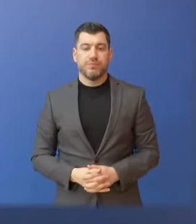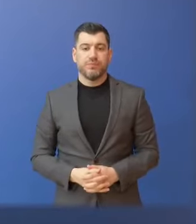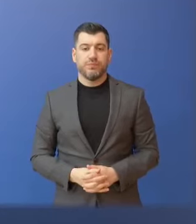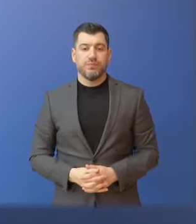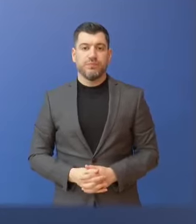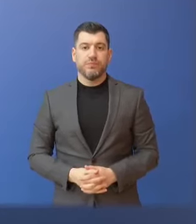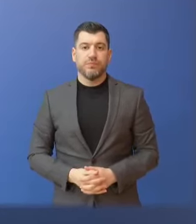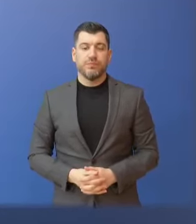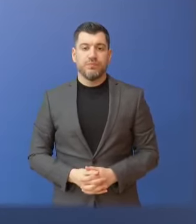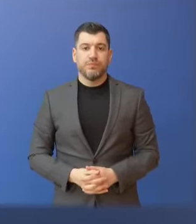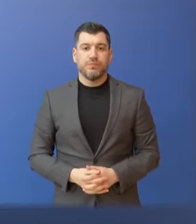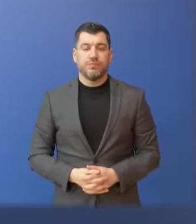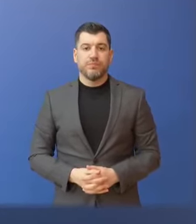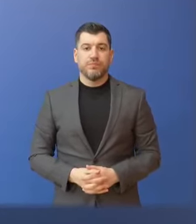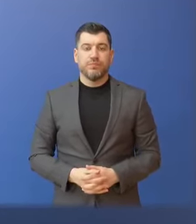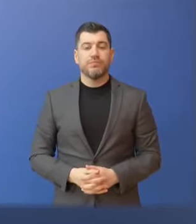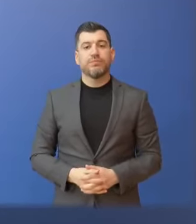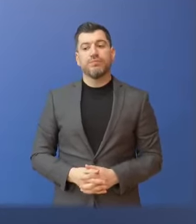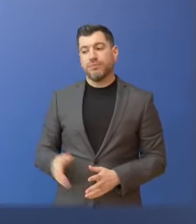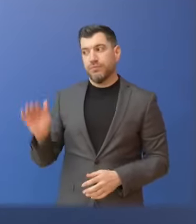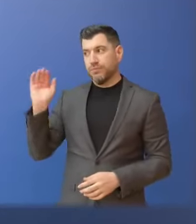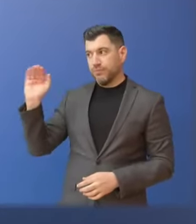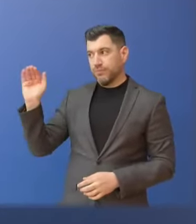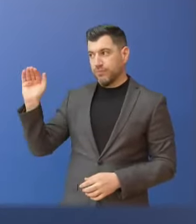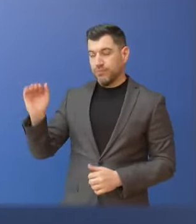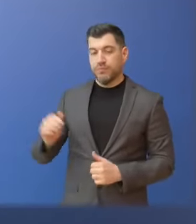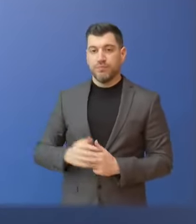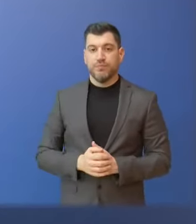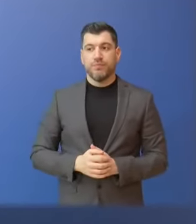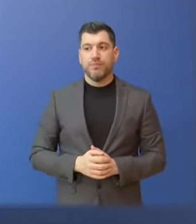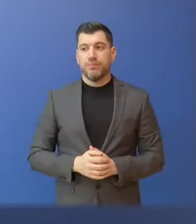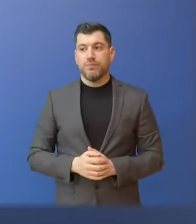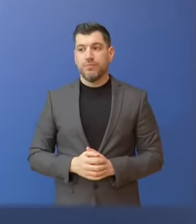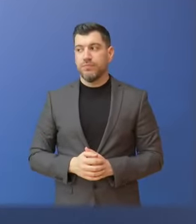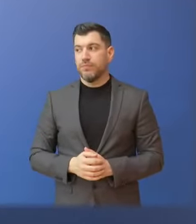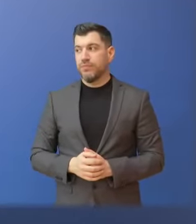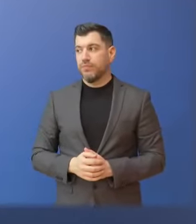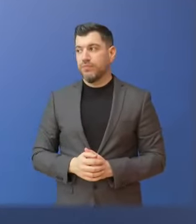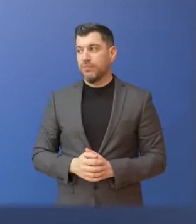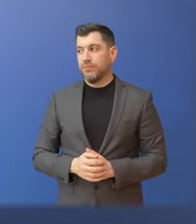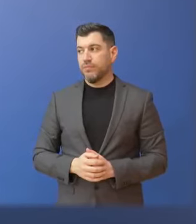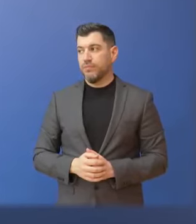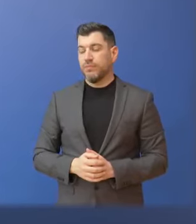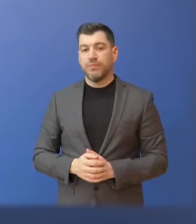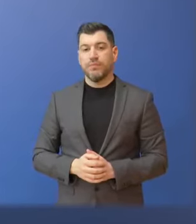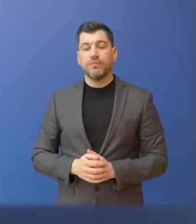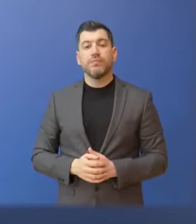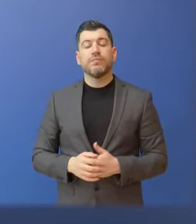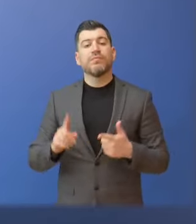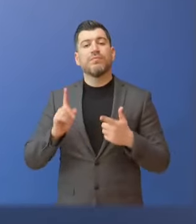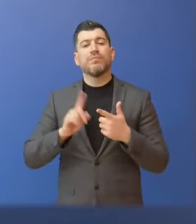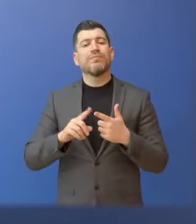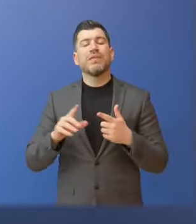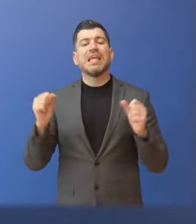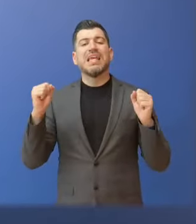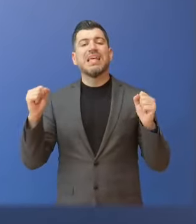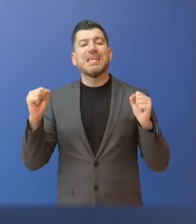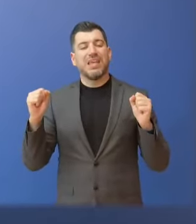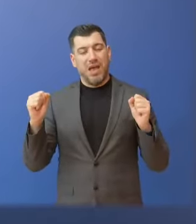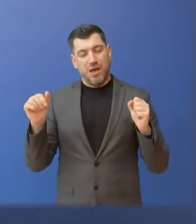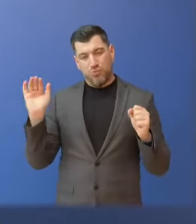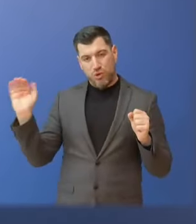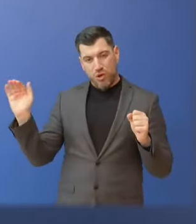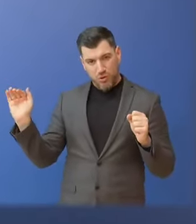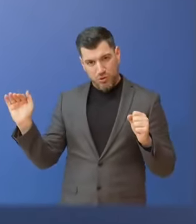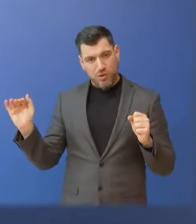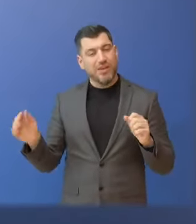πρώτες ερωτήσεις κ εγώ ένα follow up και ένα ερώτημα ακόμα ε για το δεύτερο σκέλος για το φακελάκι ε ακούσαμε χθες